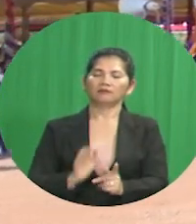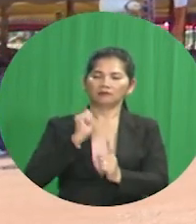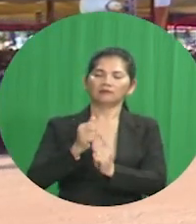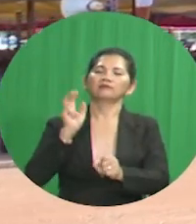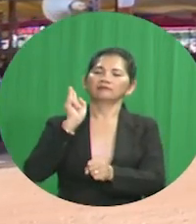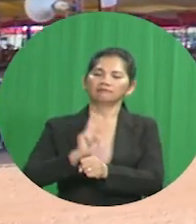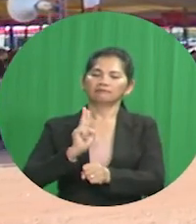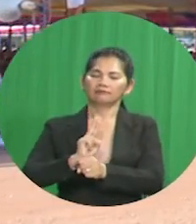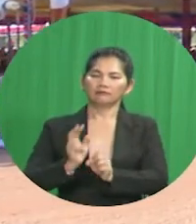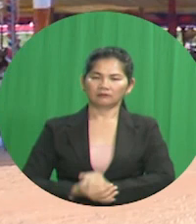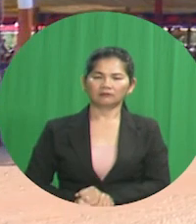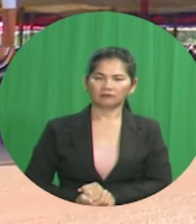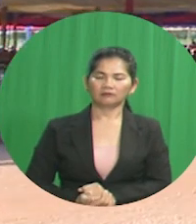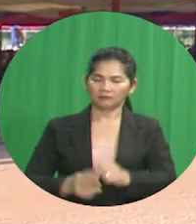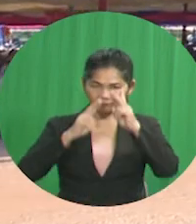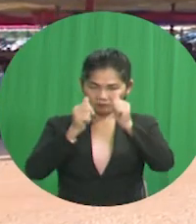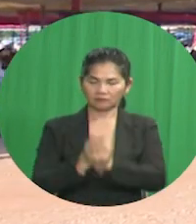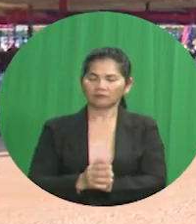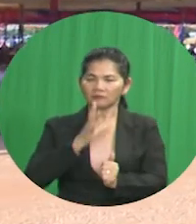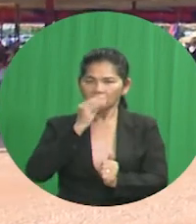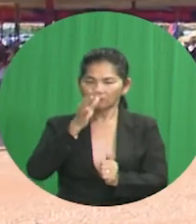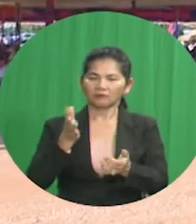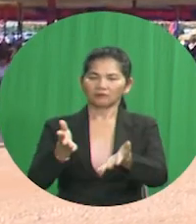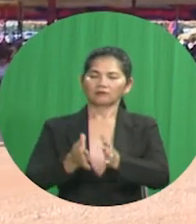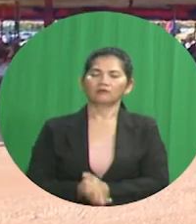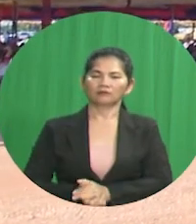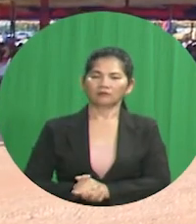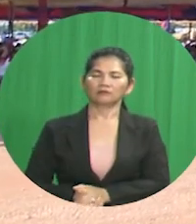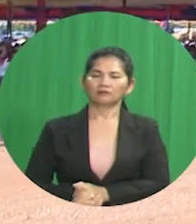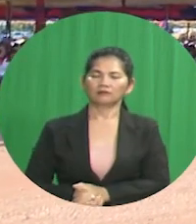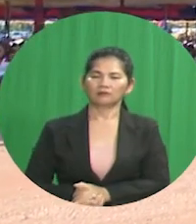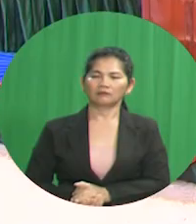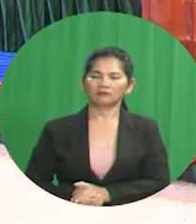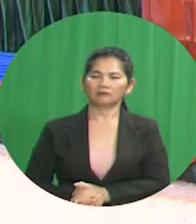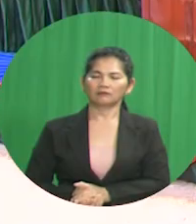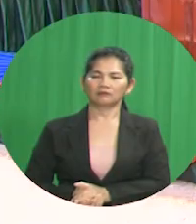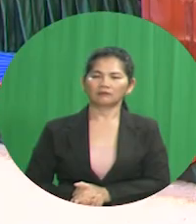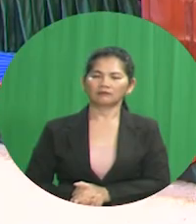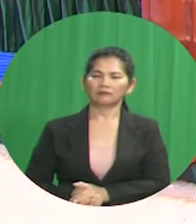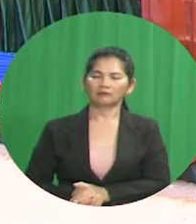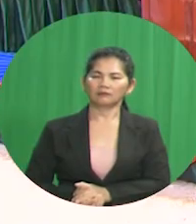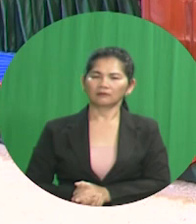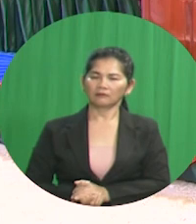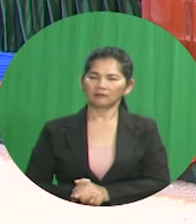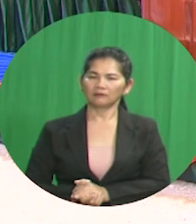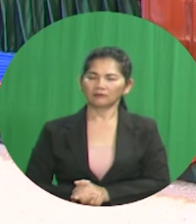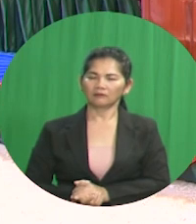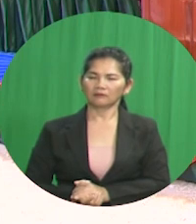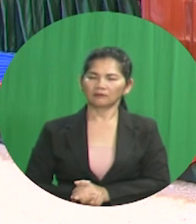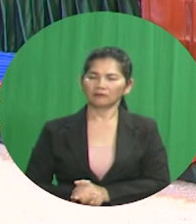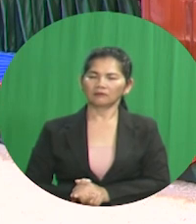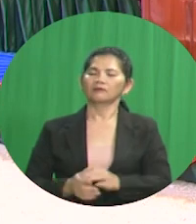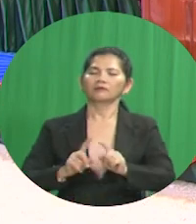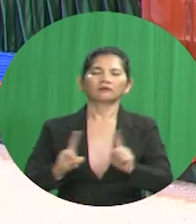ក្នុងស្ថានភាពសាមញ្ញសាមញ្ញសម្ដេចតេជោមានប្រសាសន៍លើកឡើងយ៉ាងដូចនេះថា កម្លាំងមកក្រោយប៉ុ